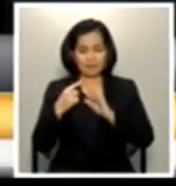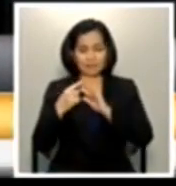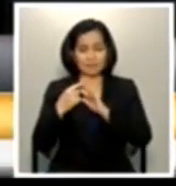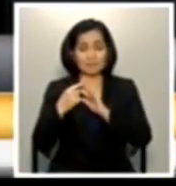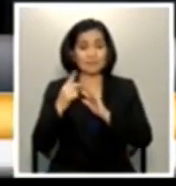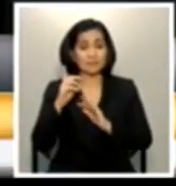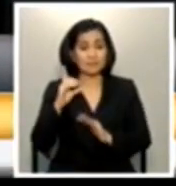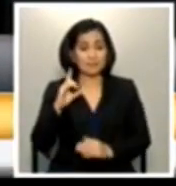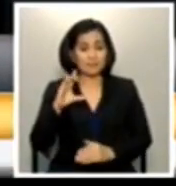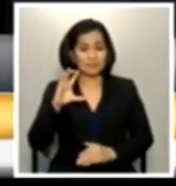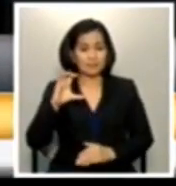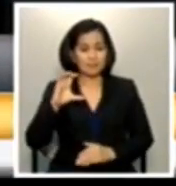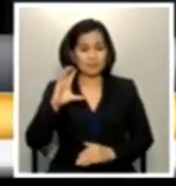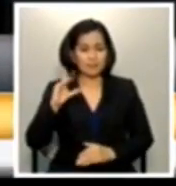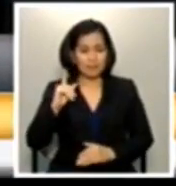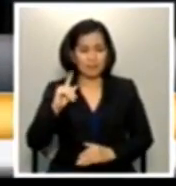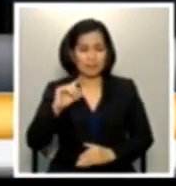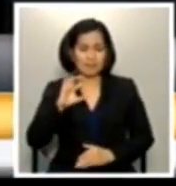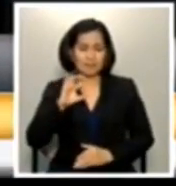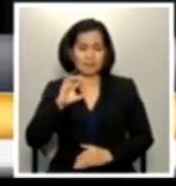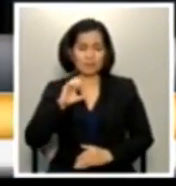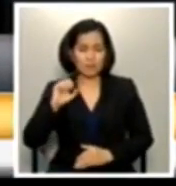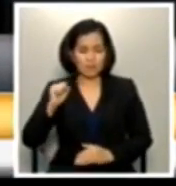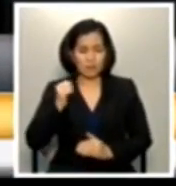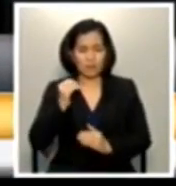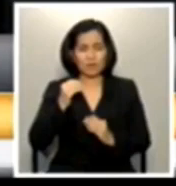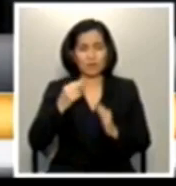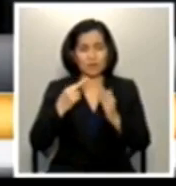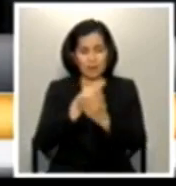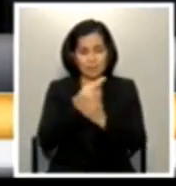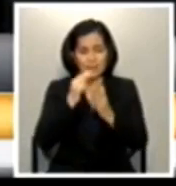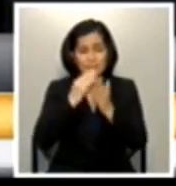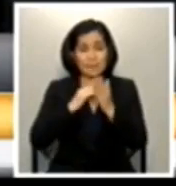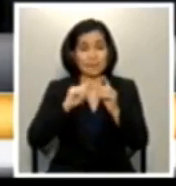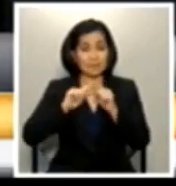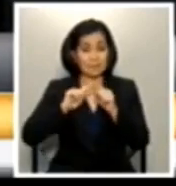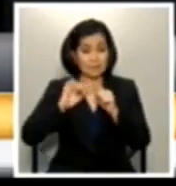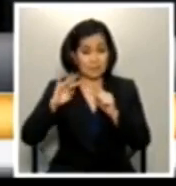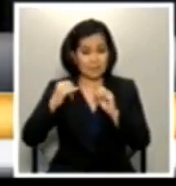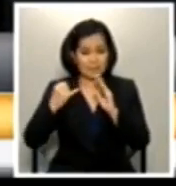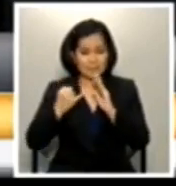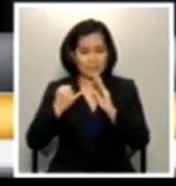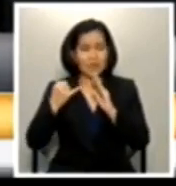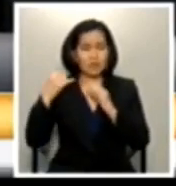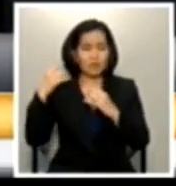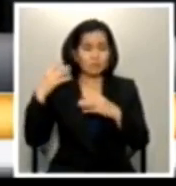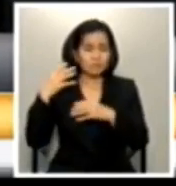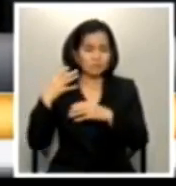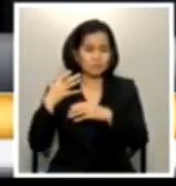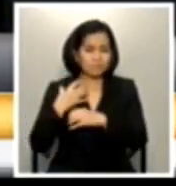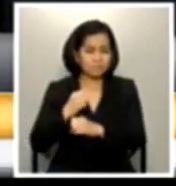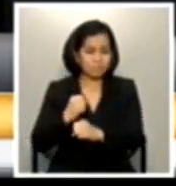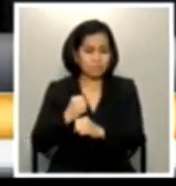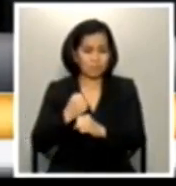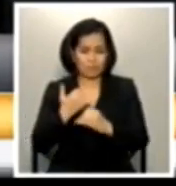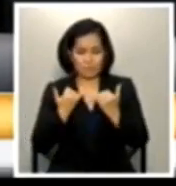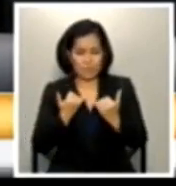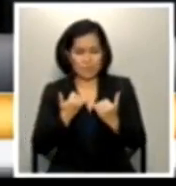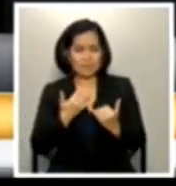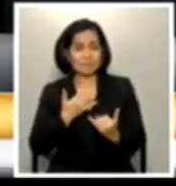ทนราษฎรจังหวัดราชบุรีเขต4อำเภอบ้านโป่งพรรคประชาธิปัตย์ครับท่านประธานครับวันนี้ได้รับ